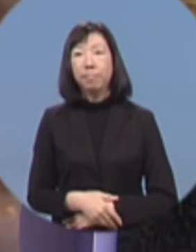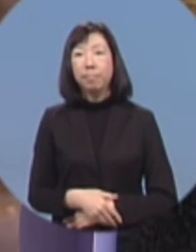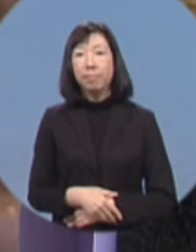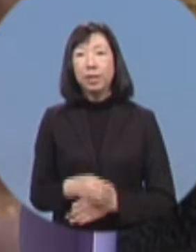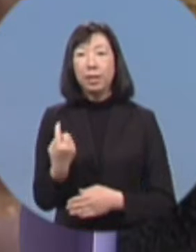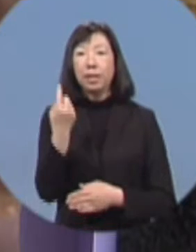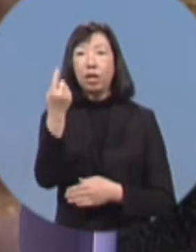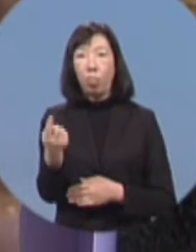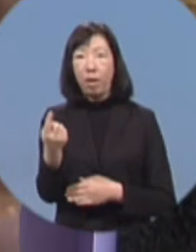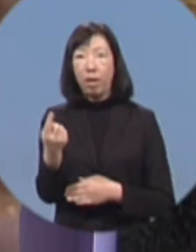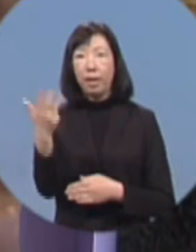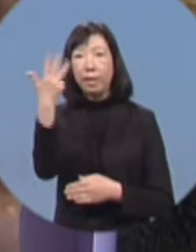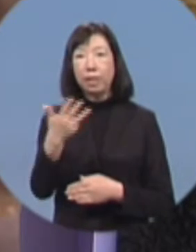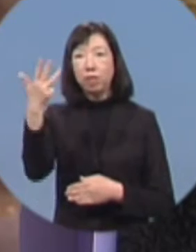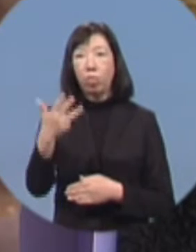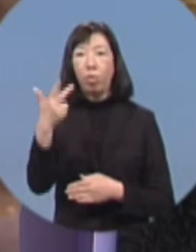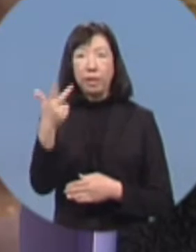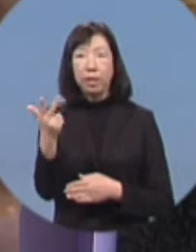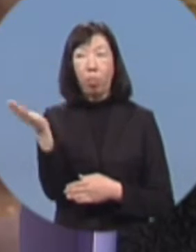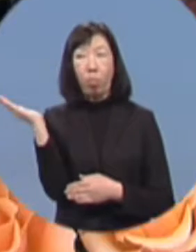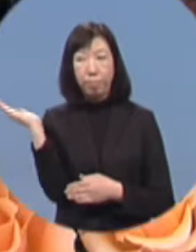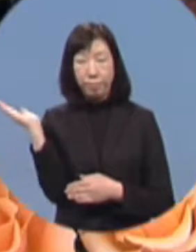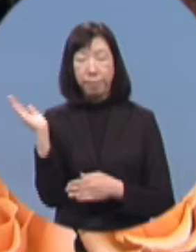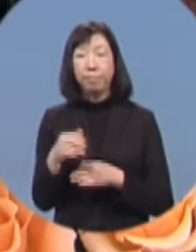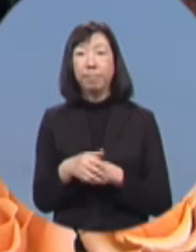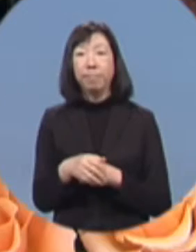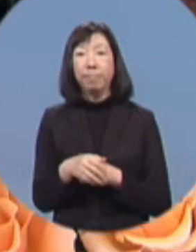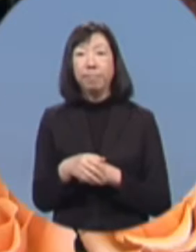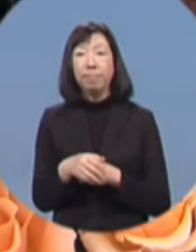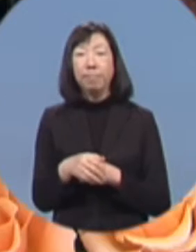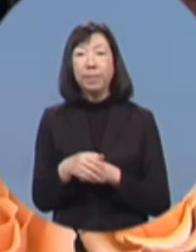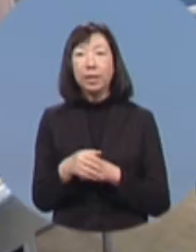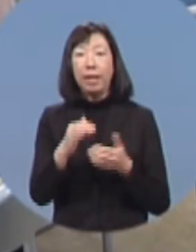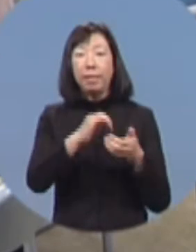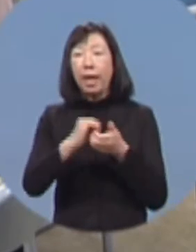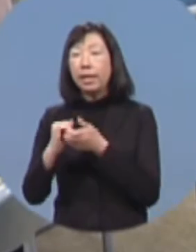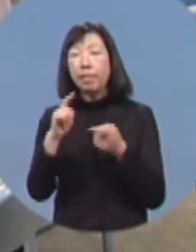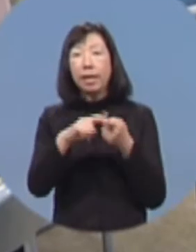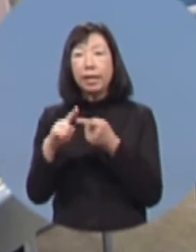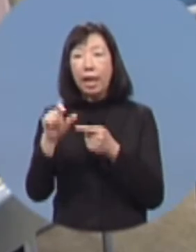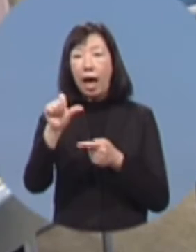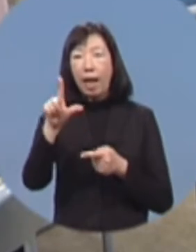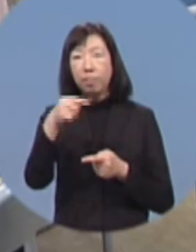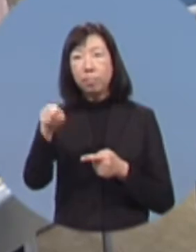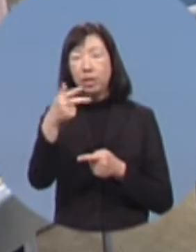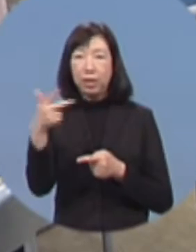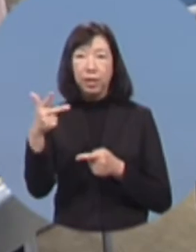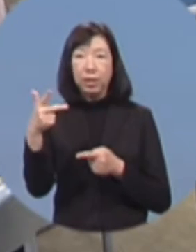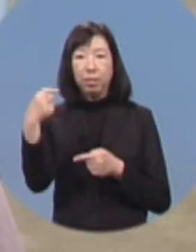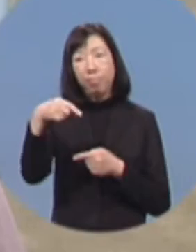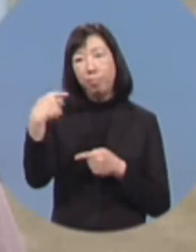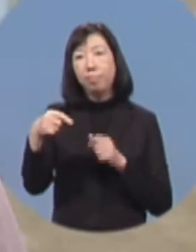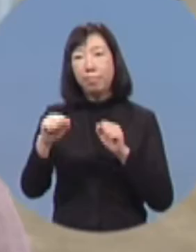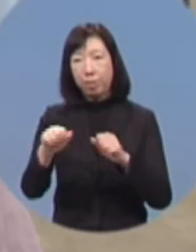訪ねたのは八千代市にあるこちらのお店。定期的にフラワーアレンジメント教室を開催しています